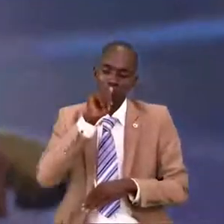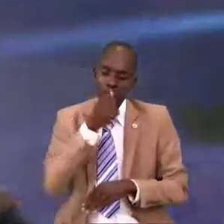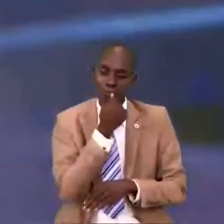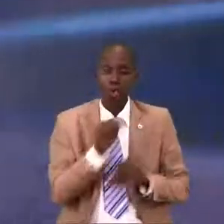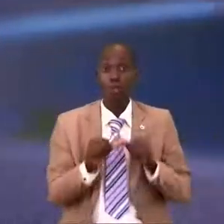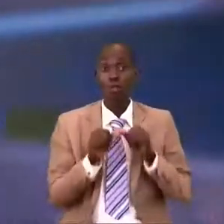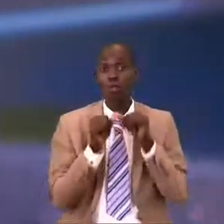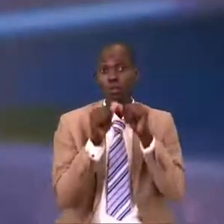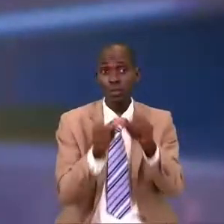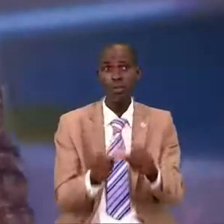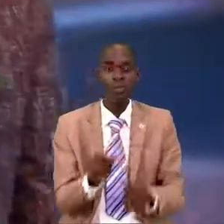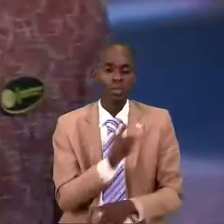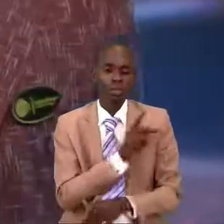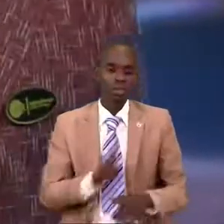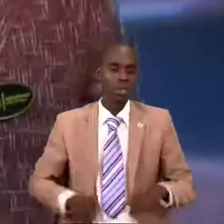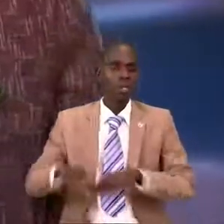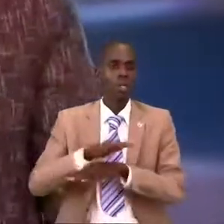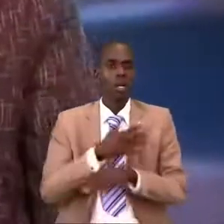les âges.